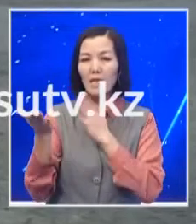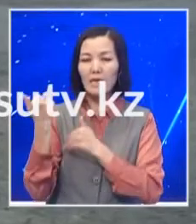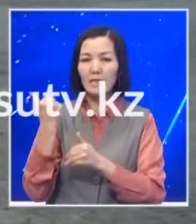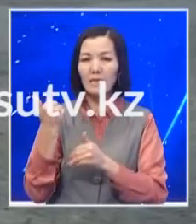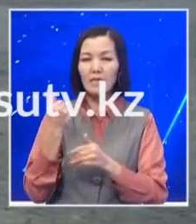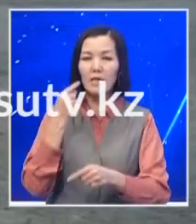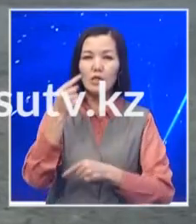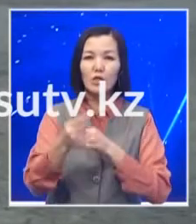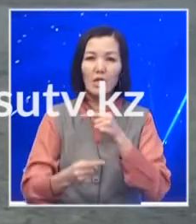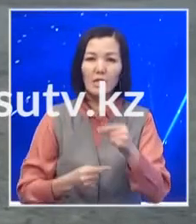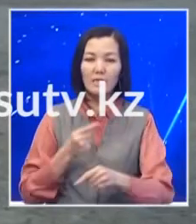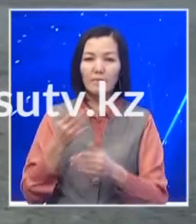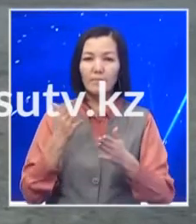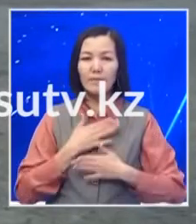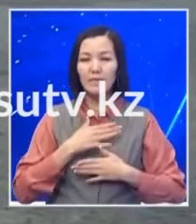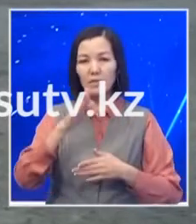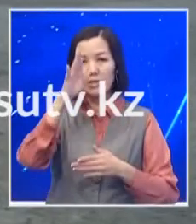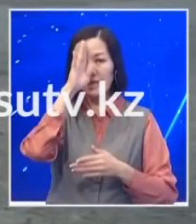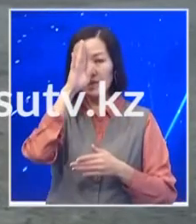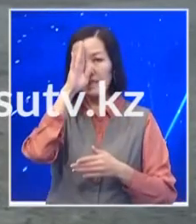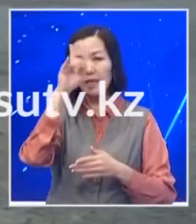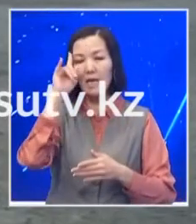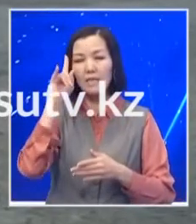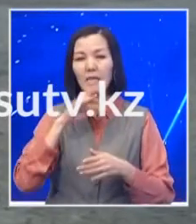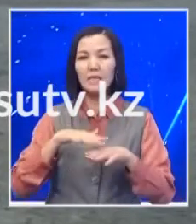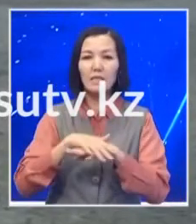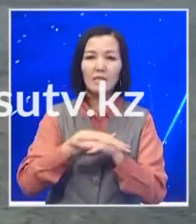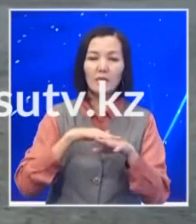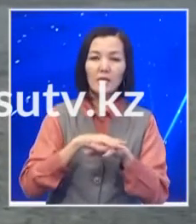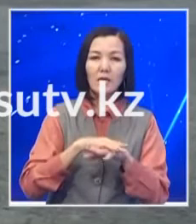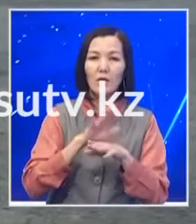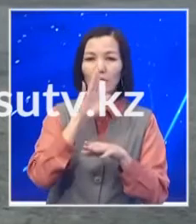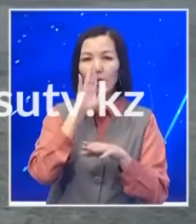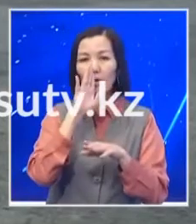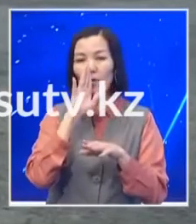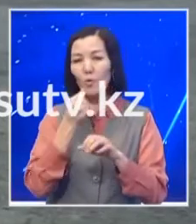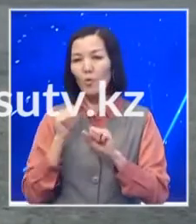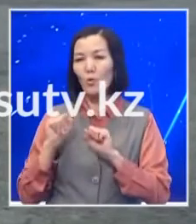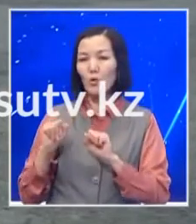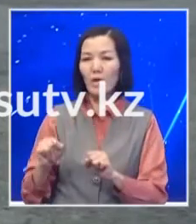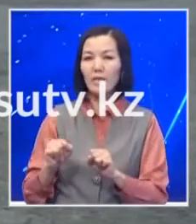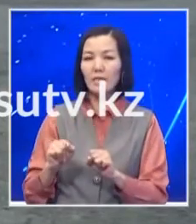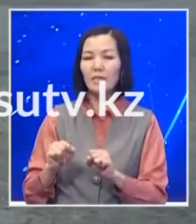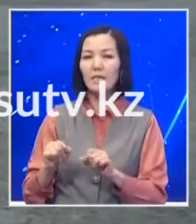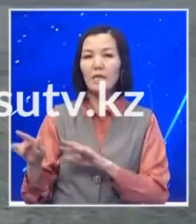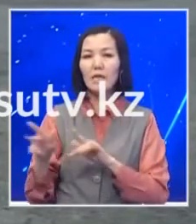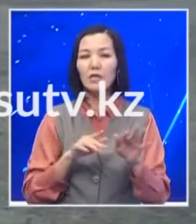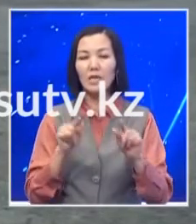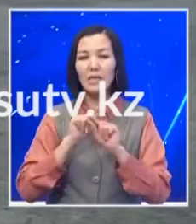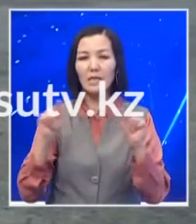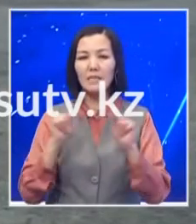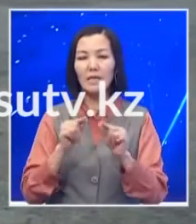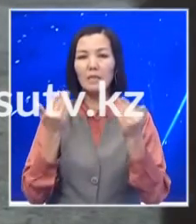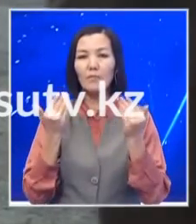бабаларымыздың жалғасын қуған біздің азаматтарымыз, ел қорғайтын жаңағы ұлттық рухты көтеретін азаматтарымызда бір осындай іс-шараны насихаттап бүгін